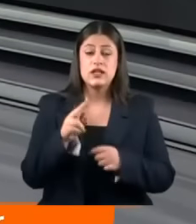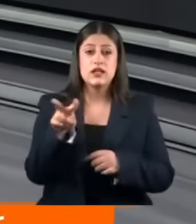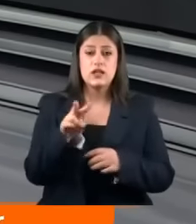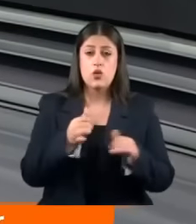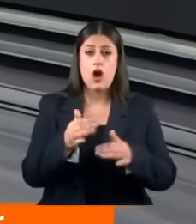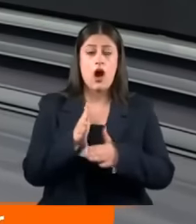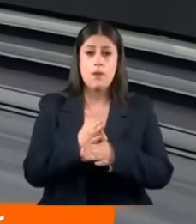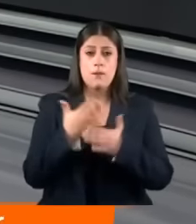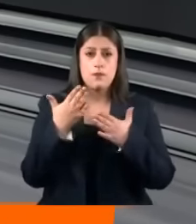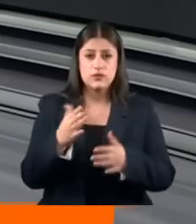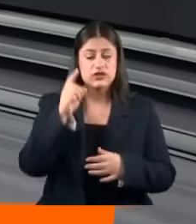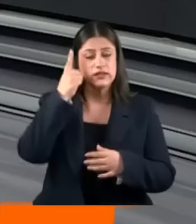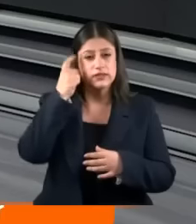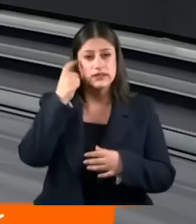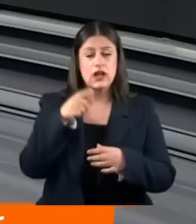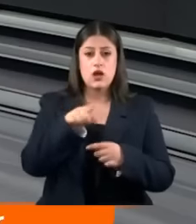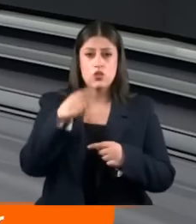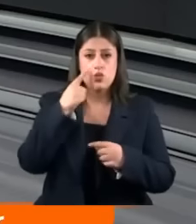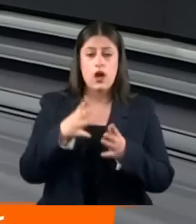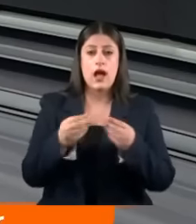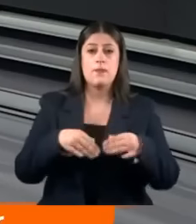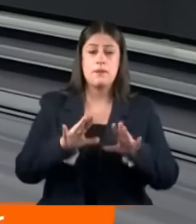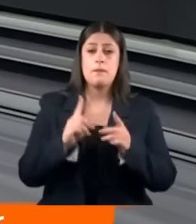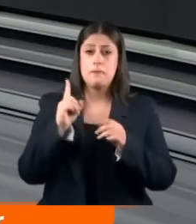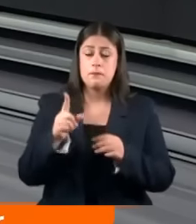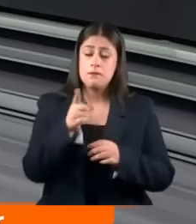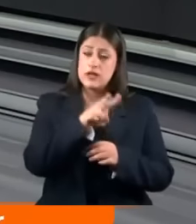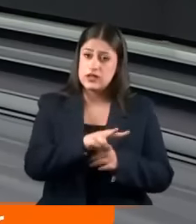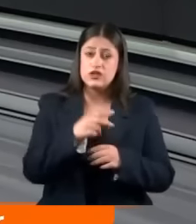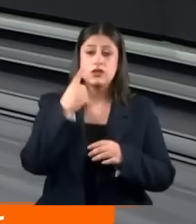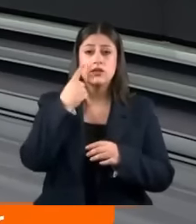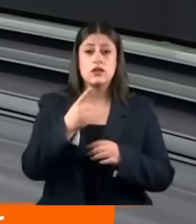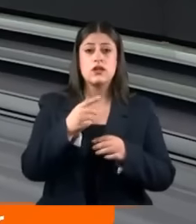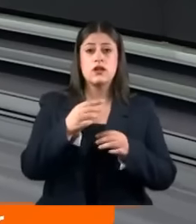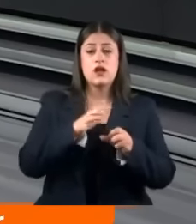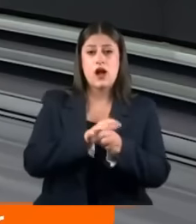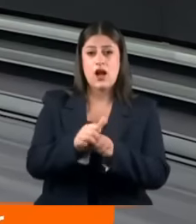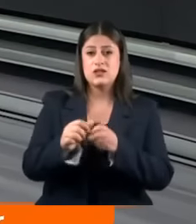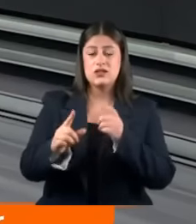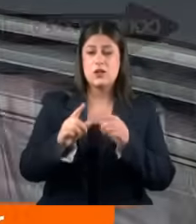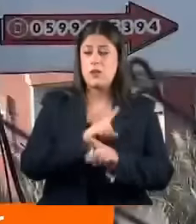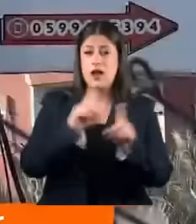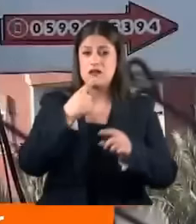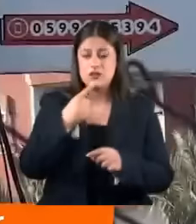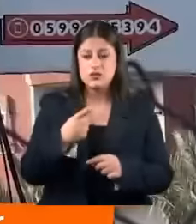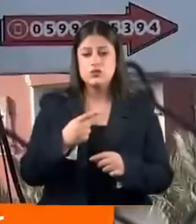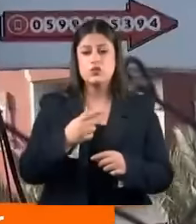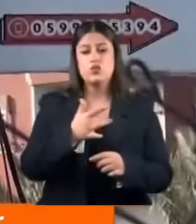hem İsrail lobisinin desteğini kaybetmemek hem de katliama karşı duranların gönlünü almak.